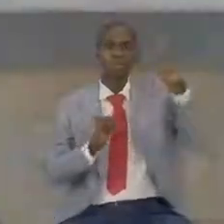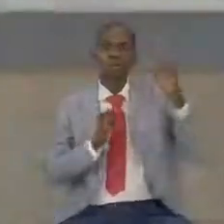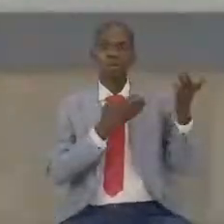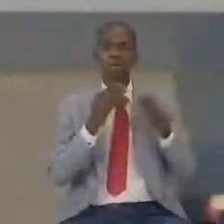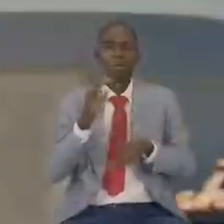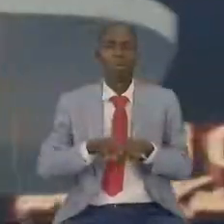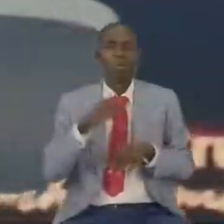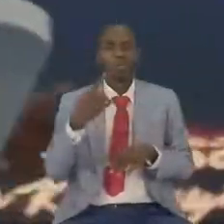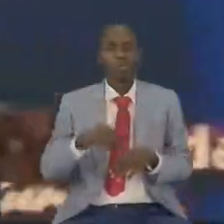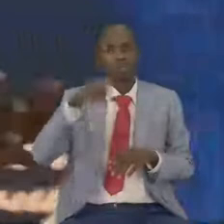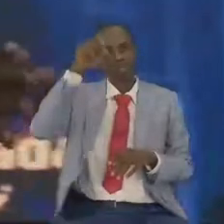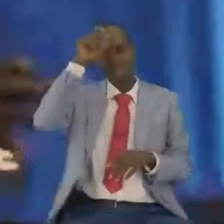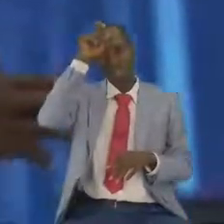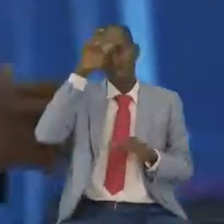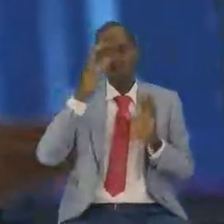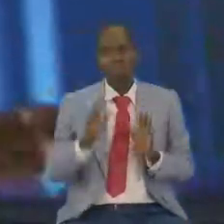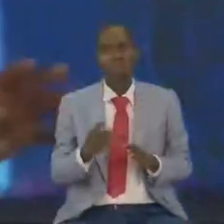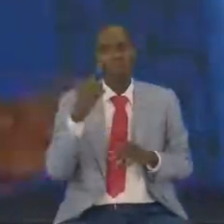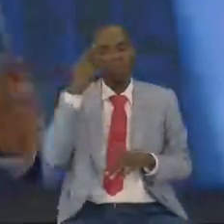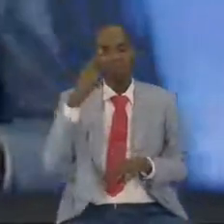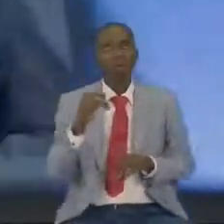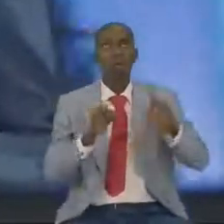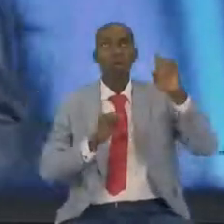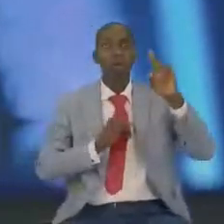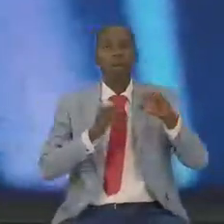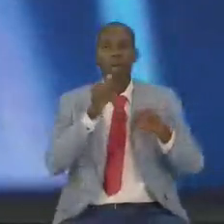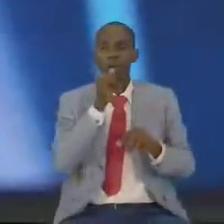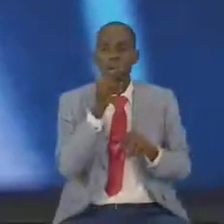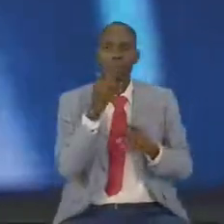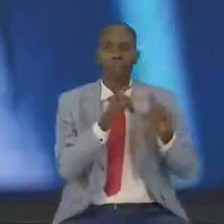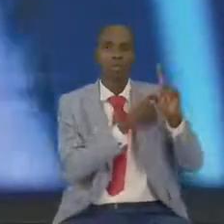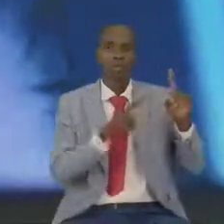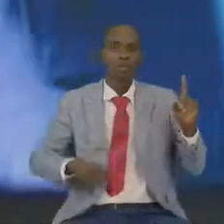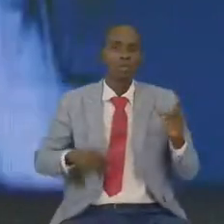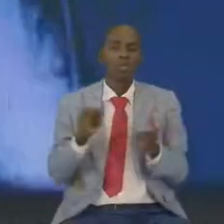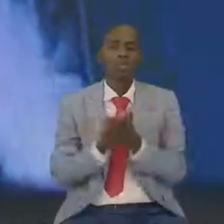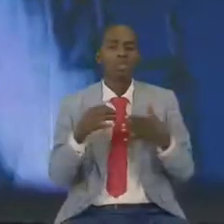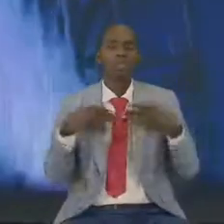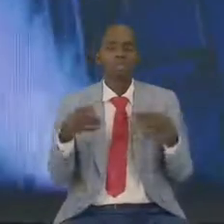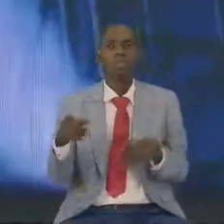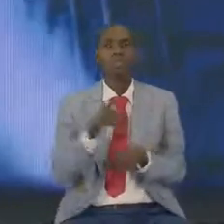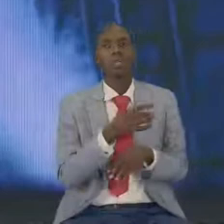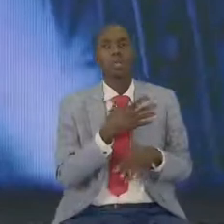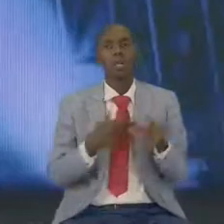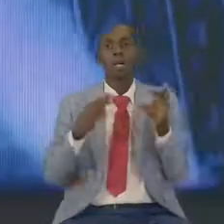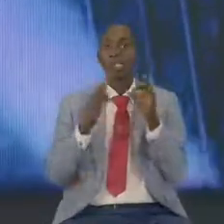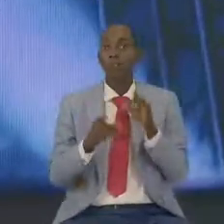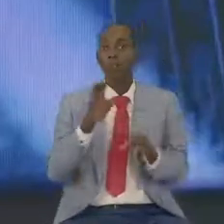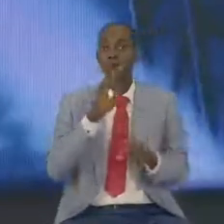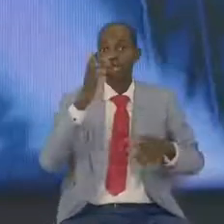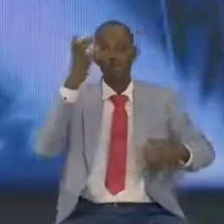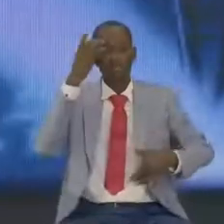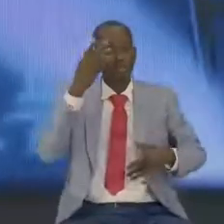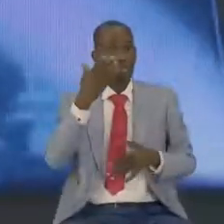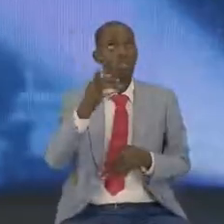te guérit. Je suis l'Éternel qui te guérit. Et si tu es malade là-bas aujourd'hui, il